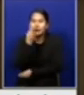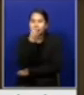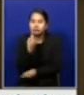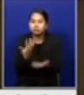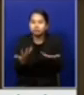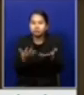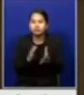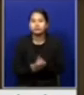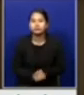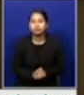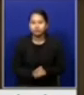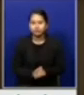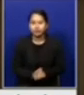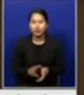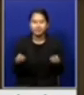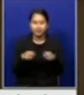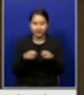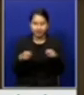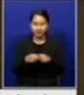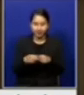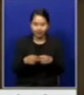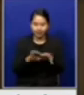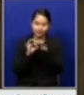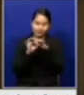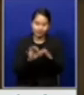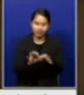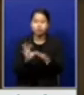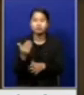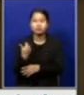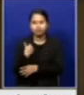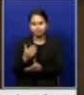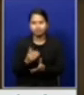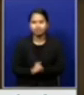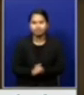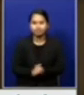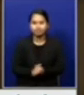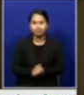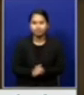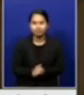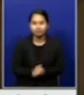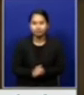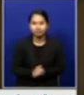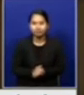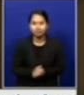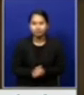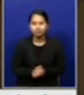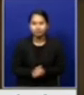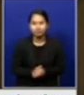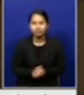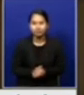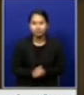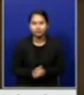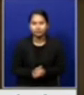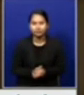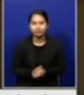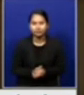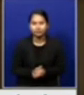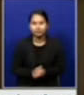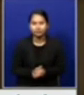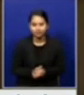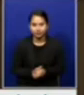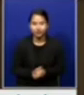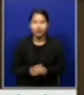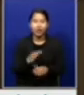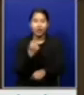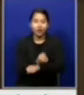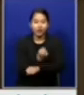าเพราะงั้นโดยเฉพาะอย่างยิ่งนะครับในภาคแรงงานวันนี้ต้องทราบจริงว่าผู้ใช้